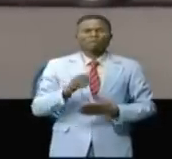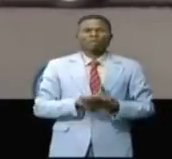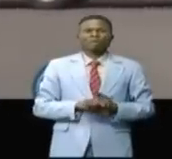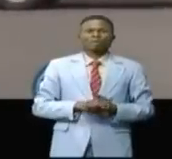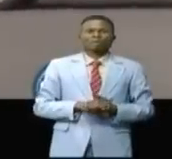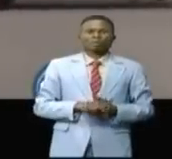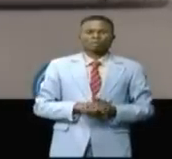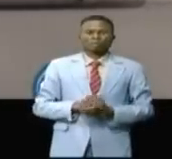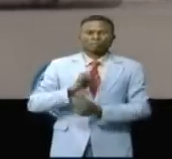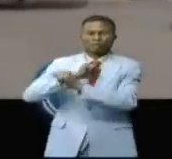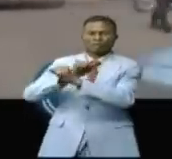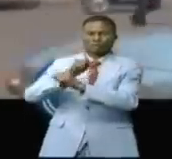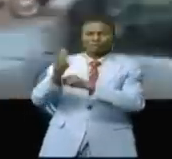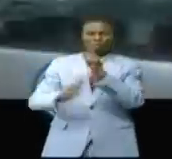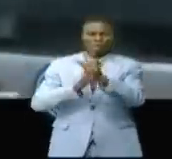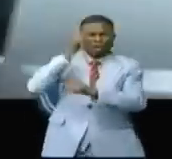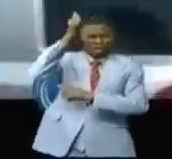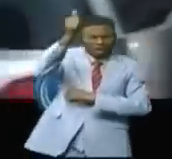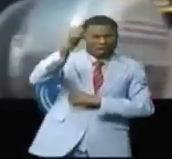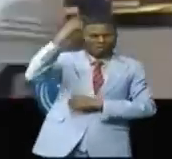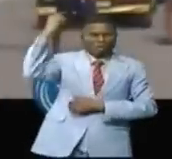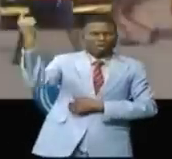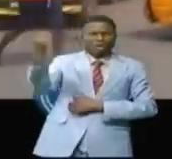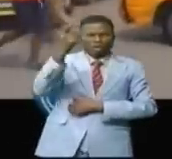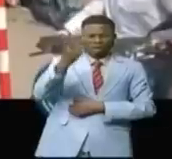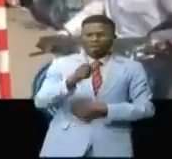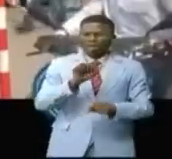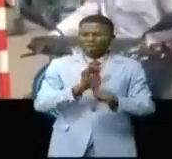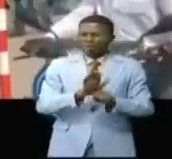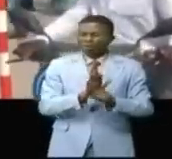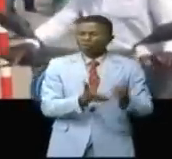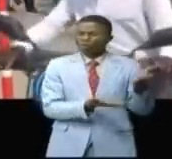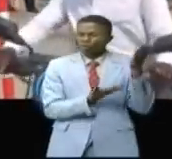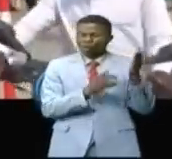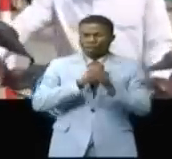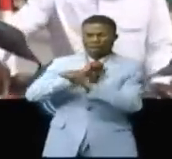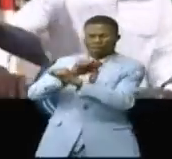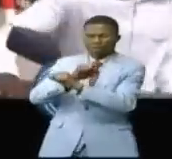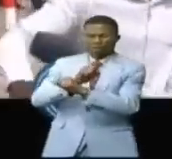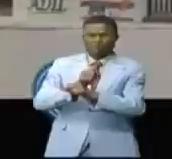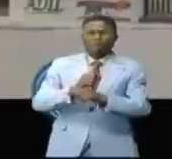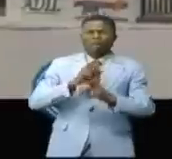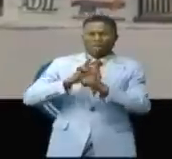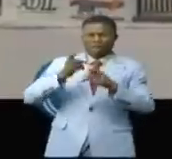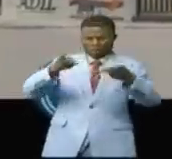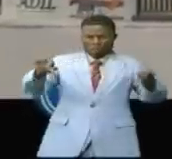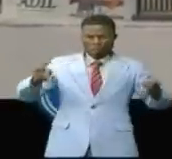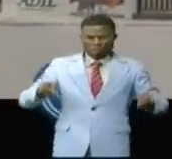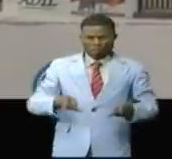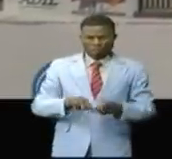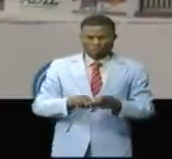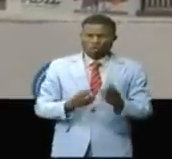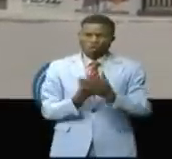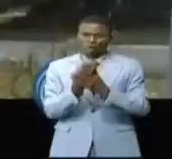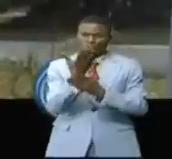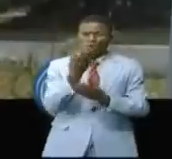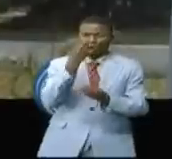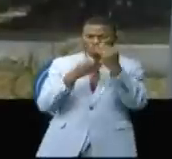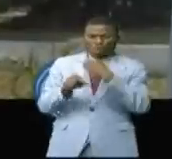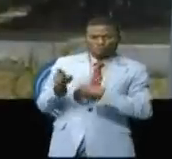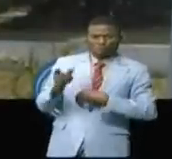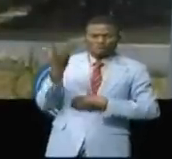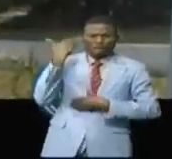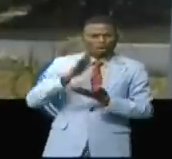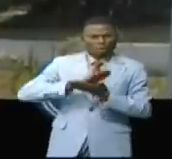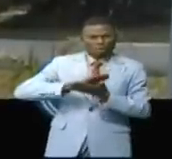préserver l'avenir de l'humanité il est indispensable de protéger et conserver l'environnement qui est notre source de nourriture de l'eau potable